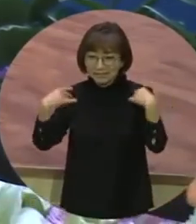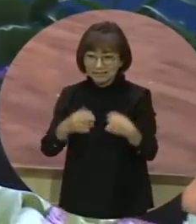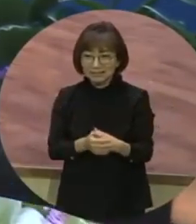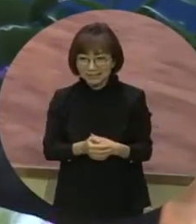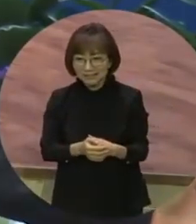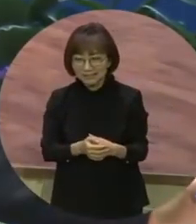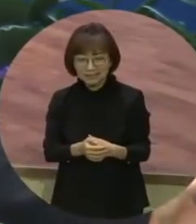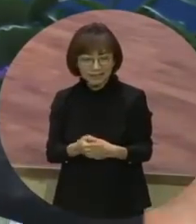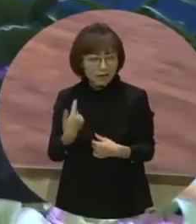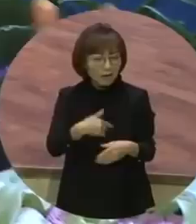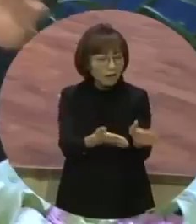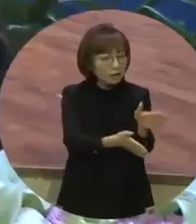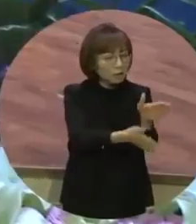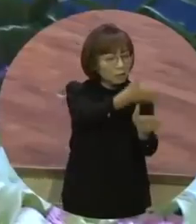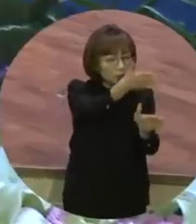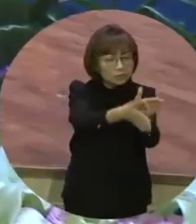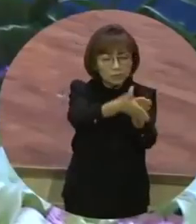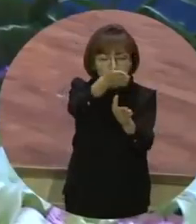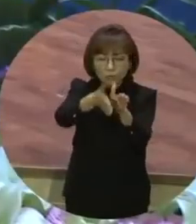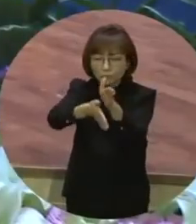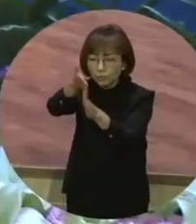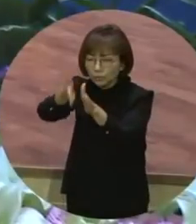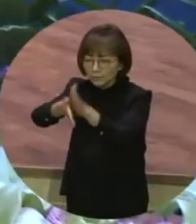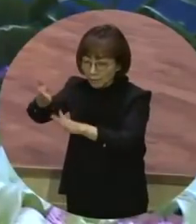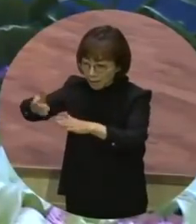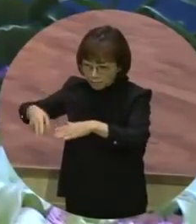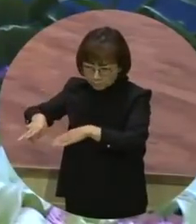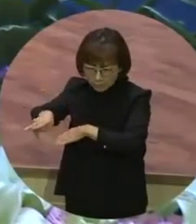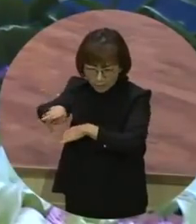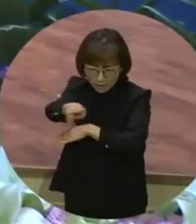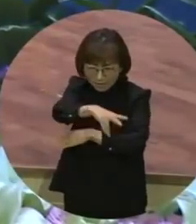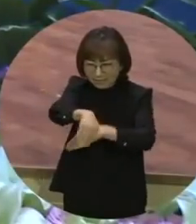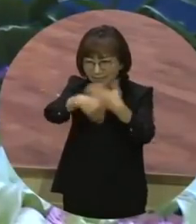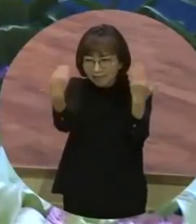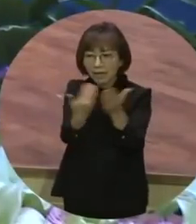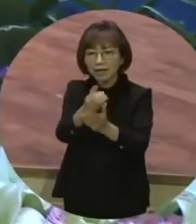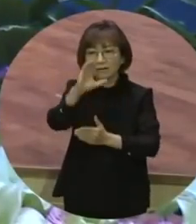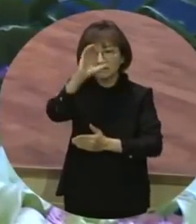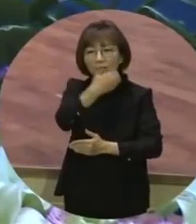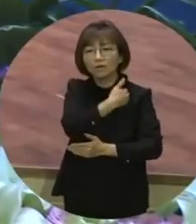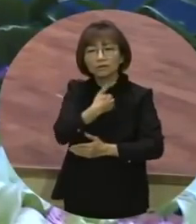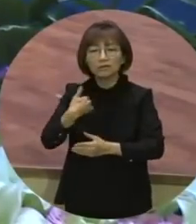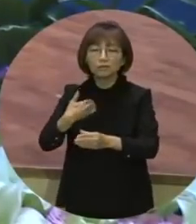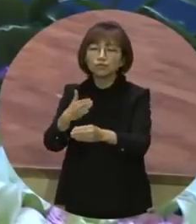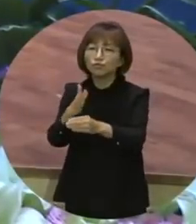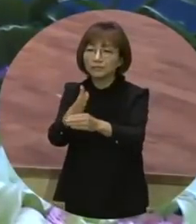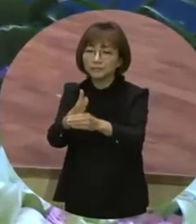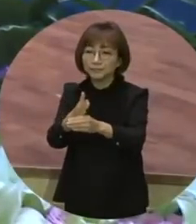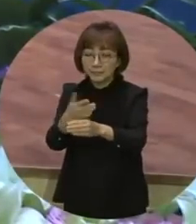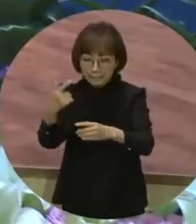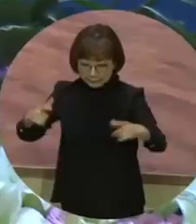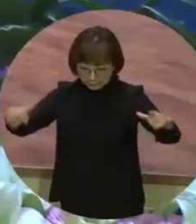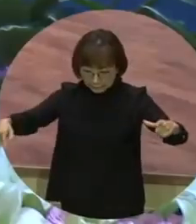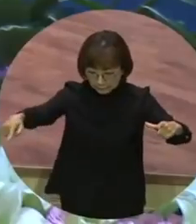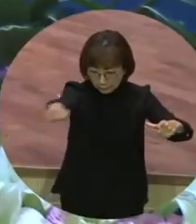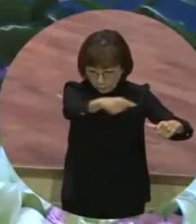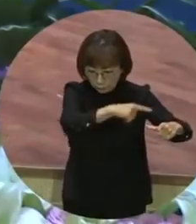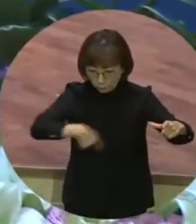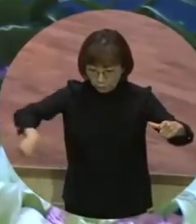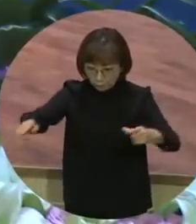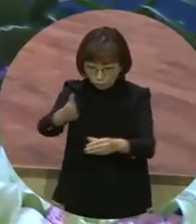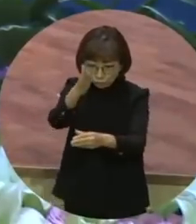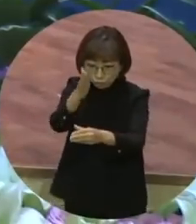모든 도시는 다 성당 중심이에요. 다운타운이다, 센터가 어디냐, 그 도시에 성당이에요.